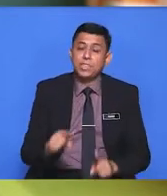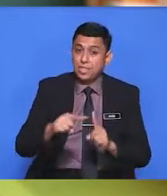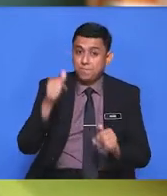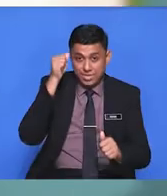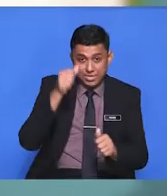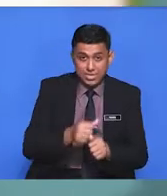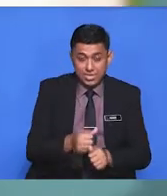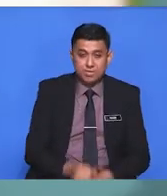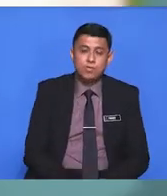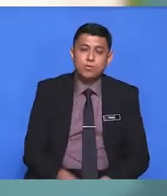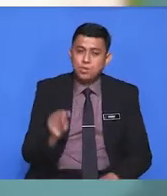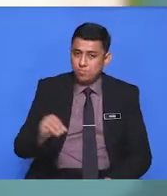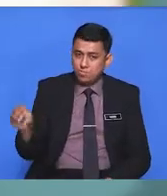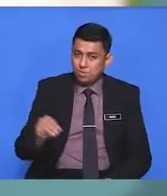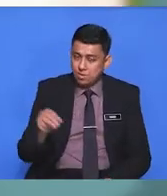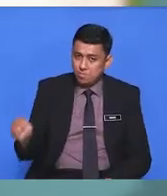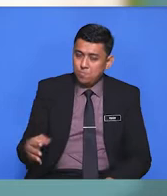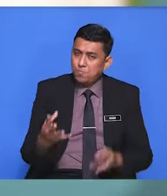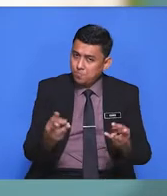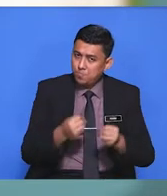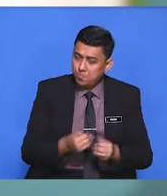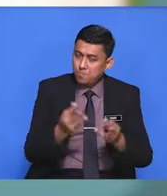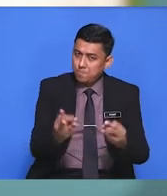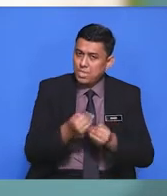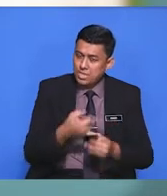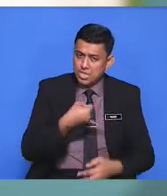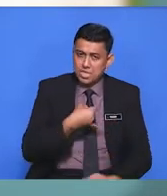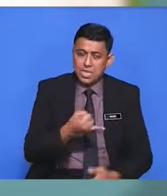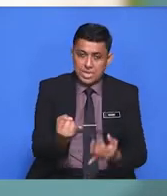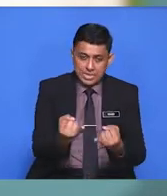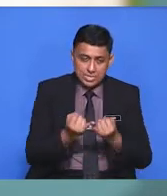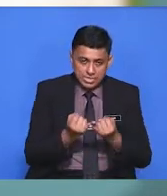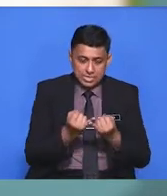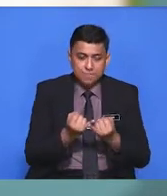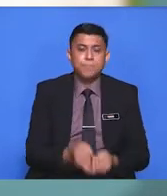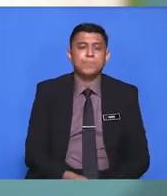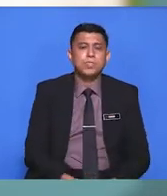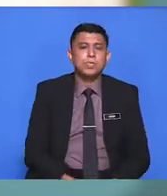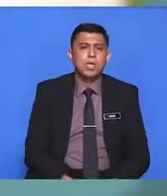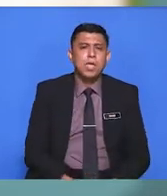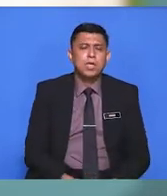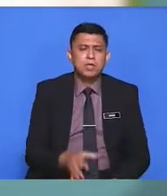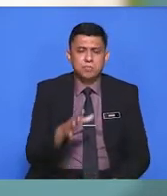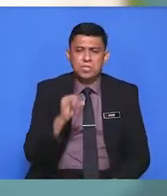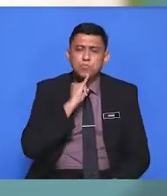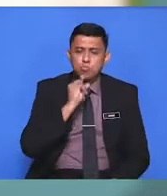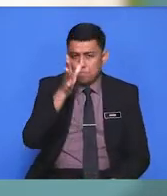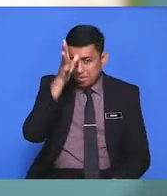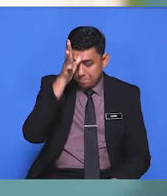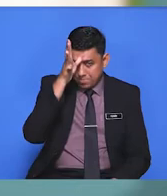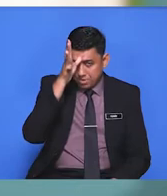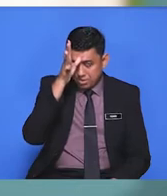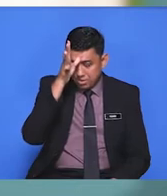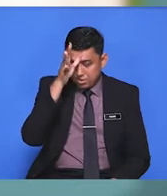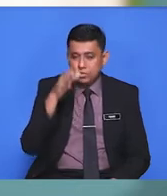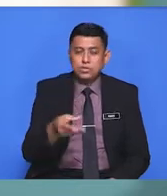ingat, murid-murid hendaklah meminta izin dan persetujuan daripada ibu dan bapa terlebih